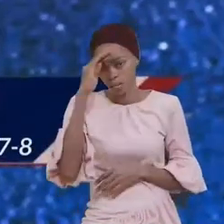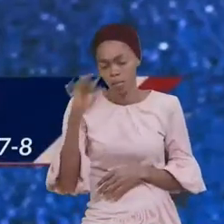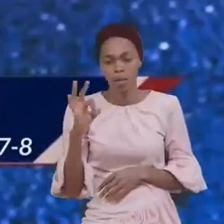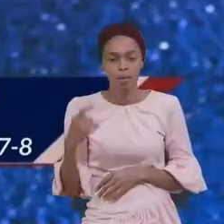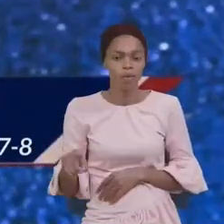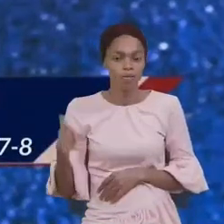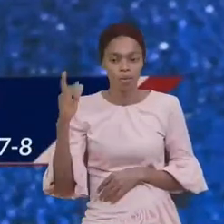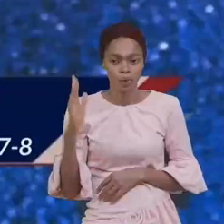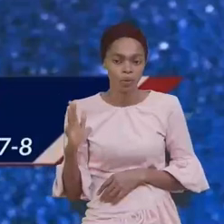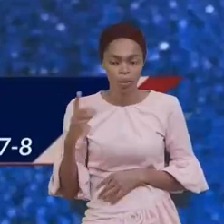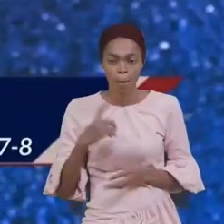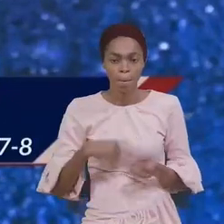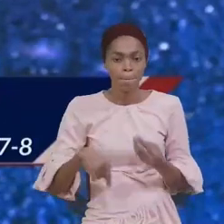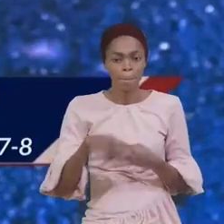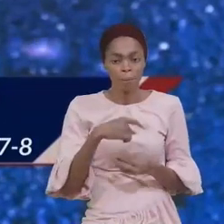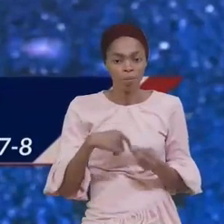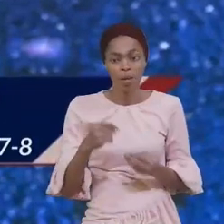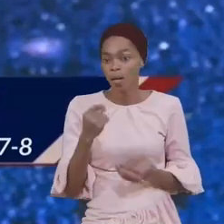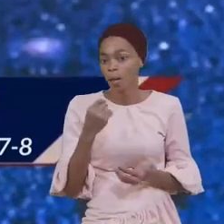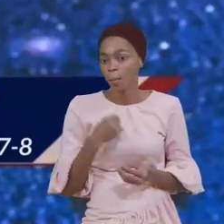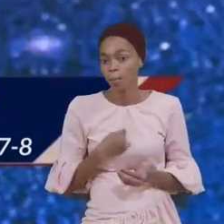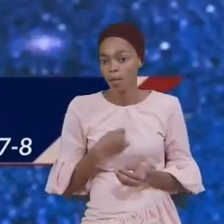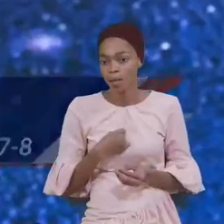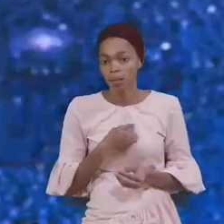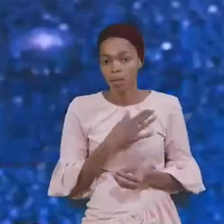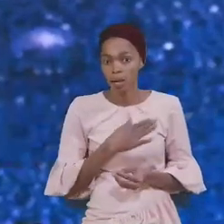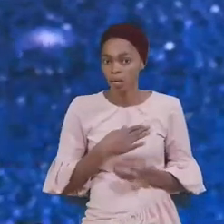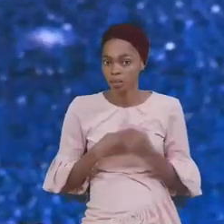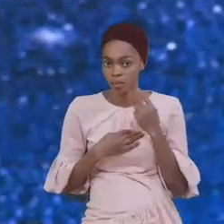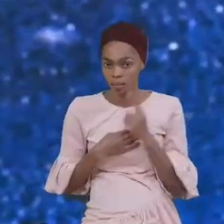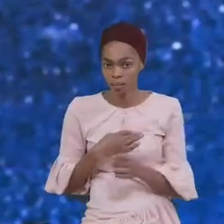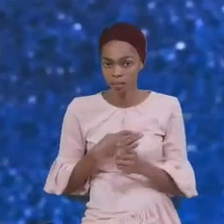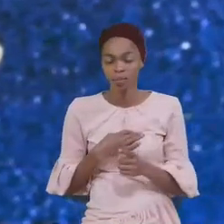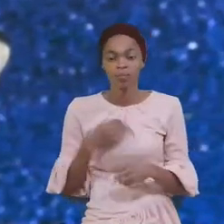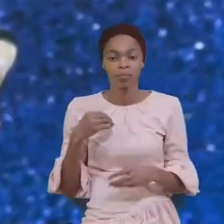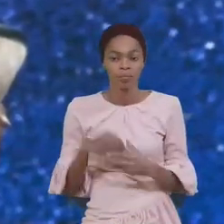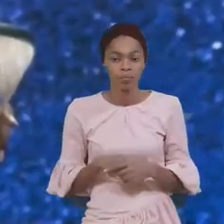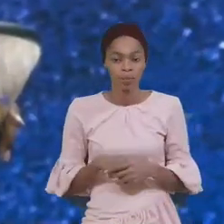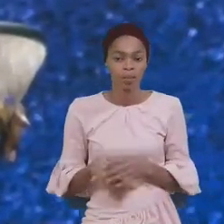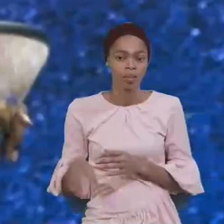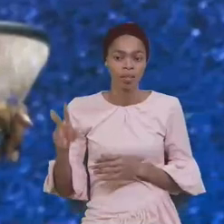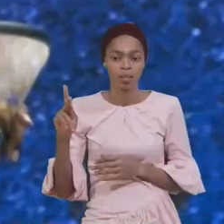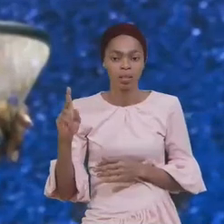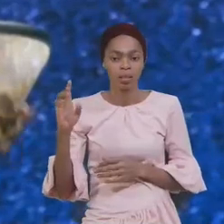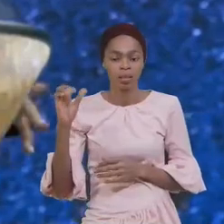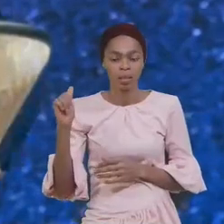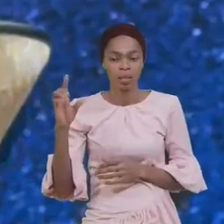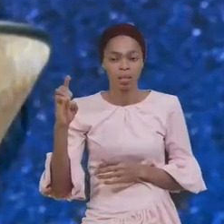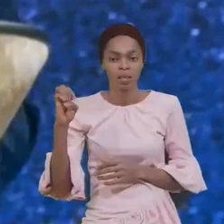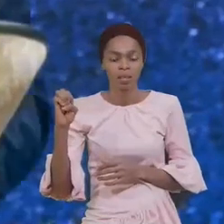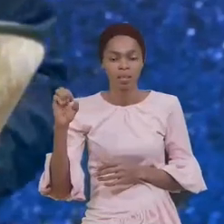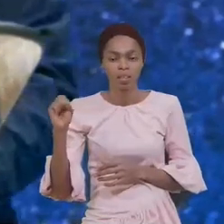Dieu, au sujet de moi et au sujet de toi à Kadesh